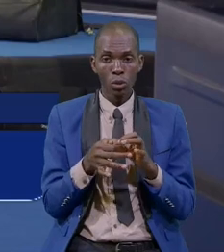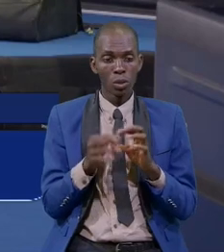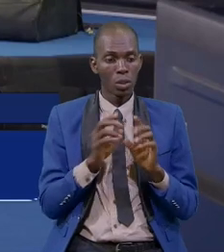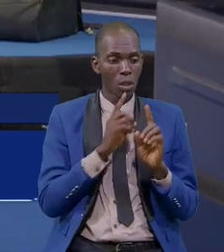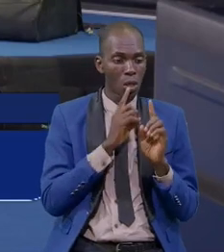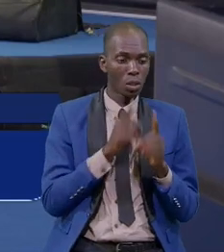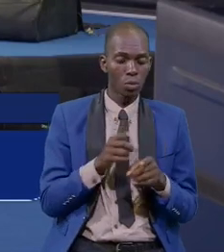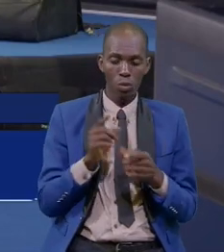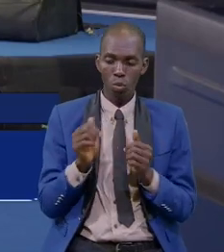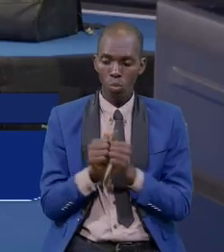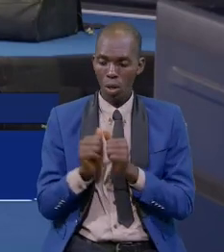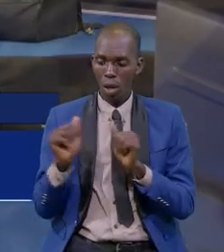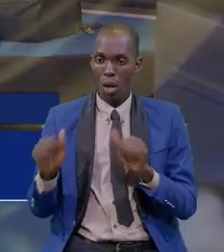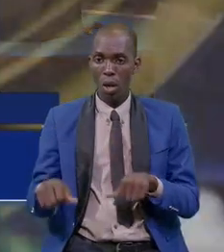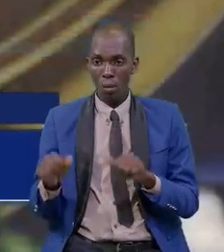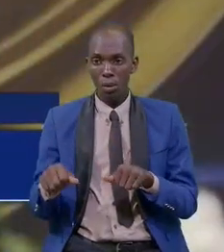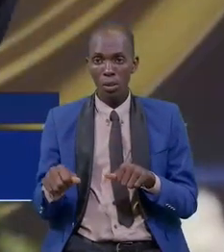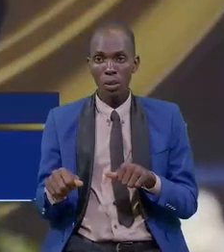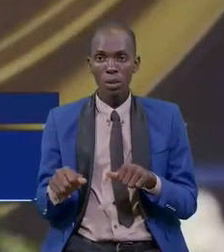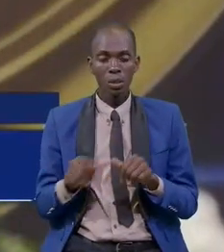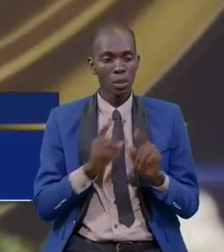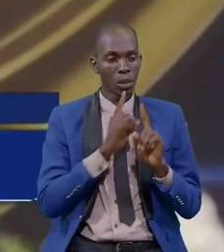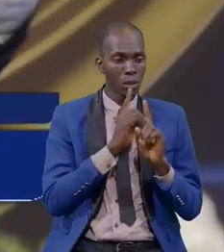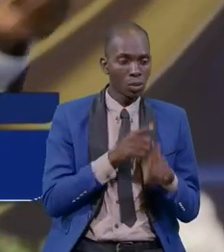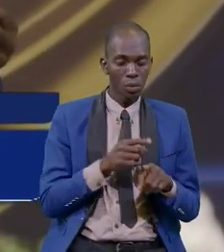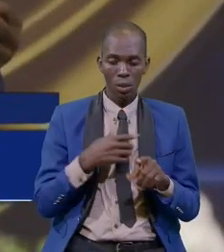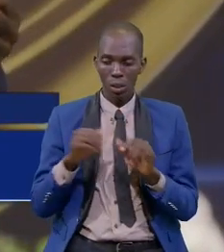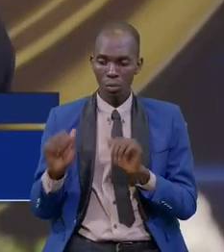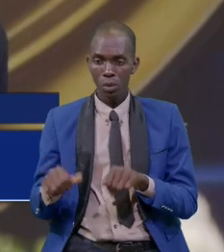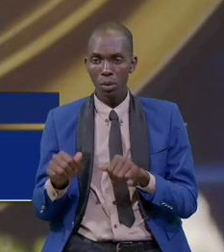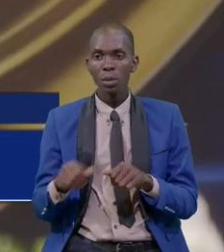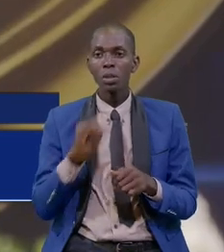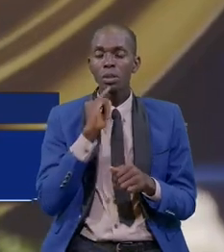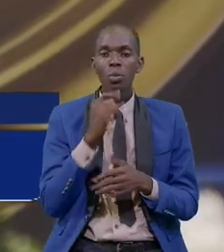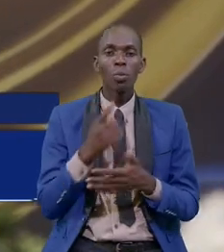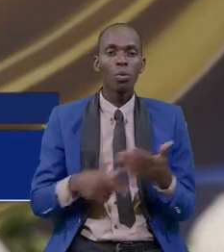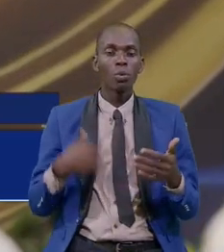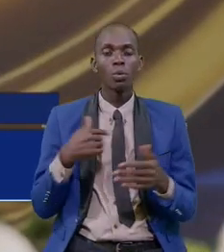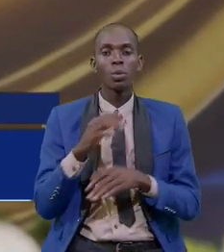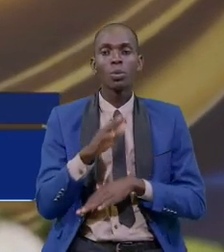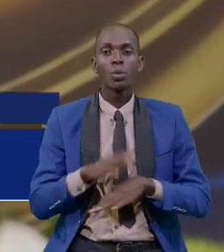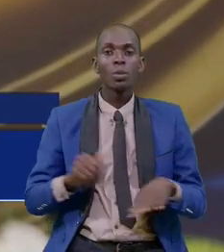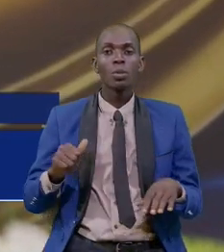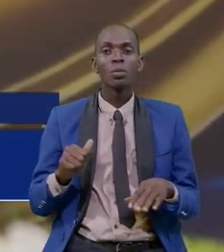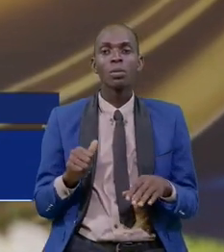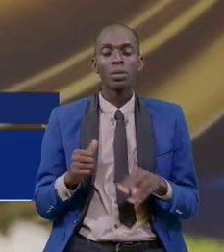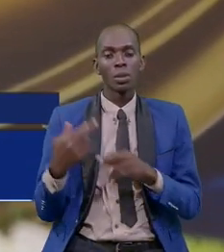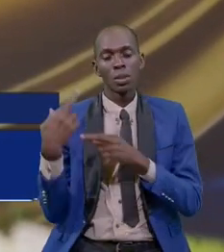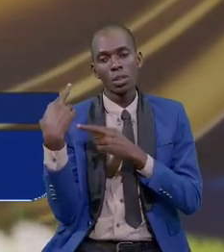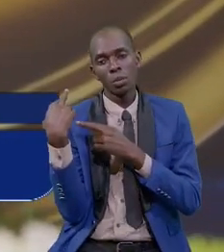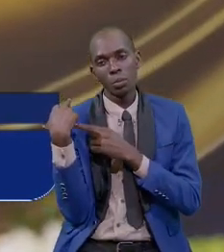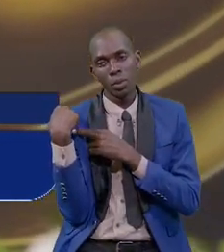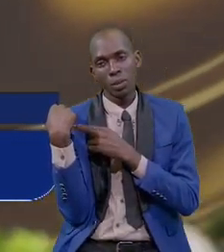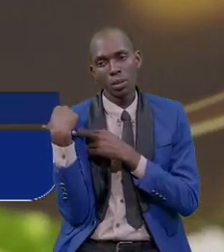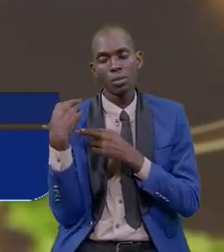et la responsabilité, vous les mettez ensemble, la responsabilité et la réponse, C'est ce qu'il faut combiner. Et c'est ça qu'on va